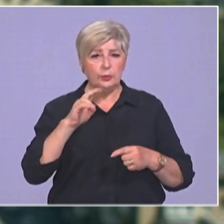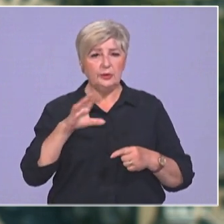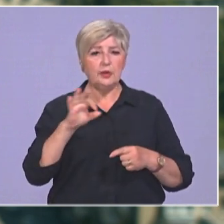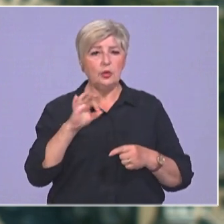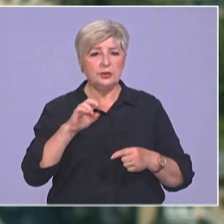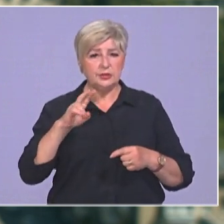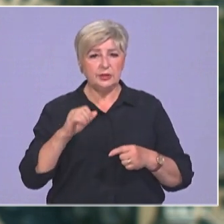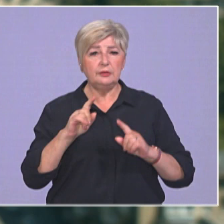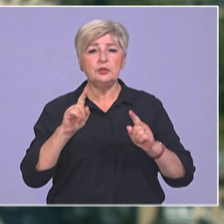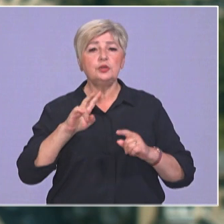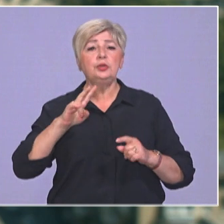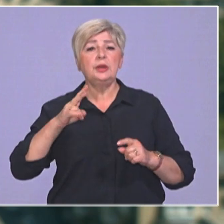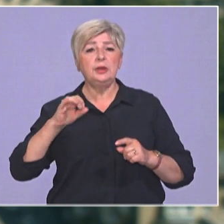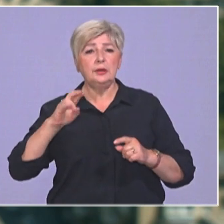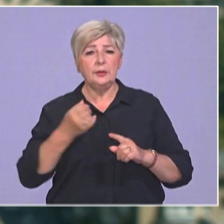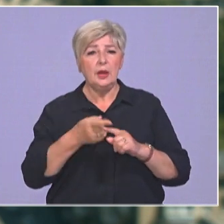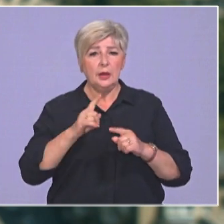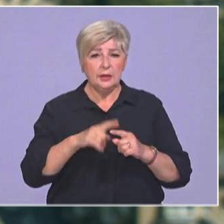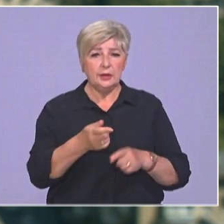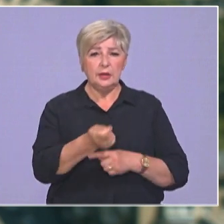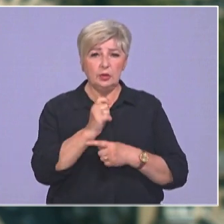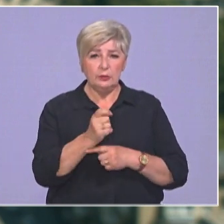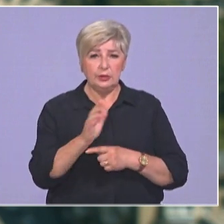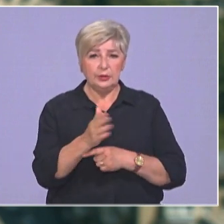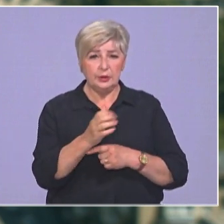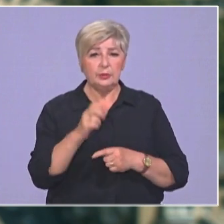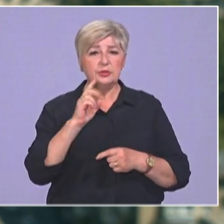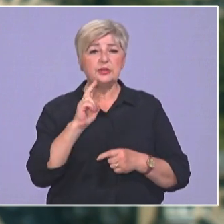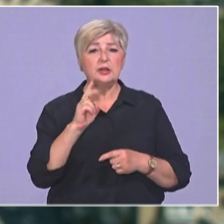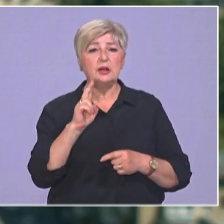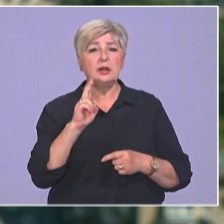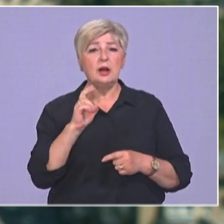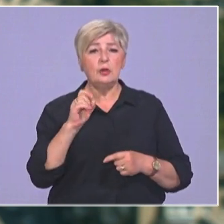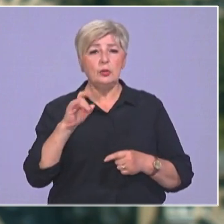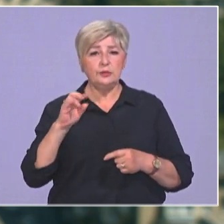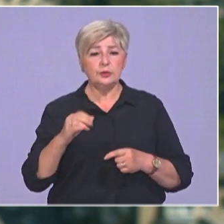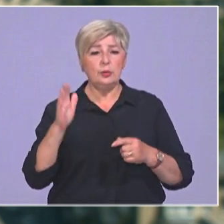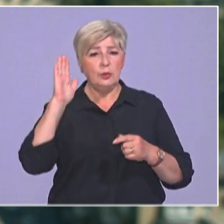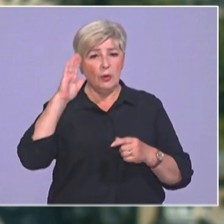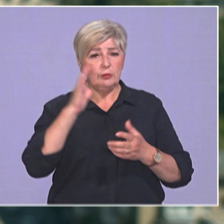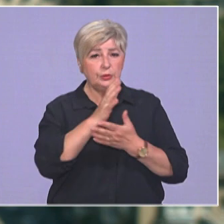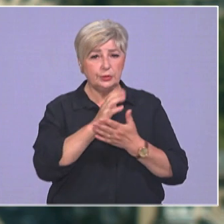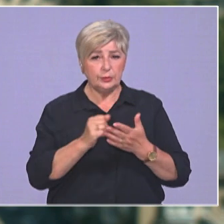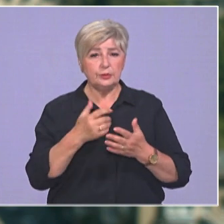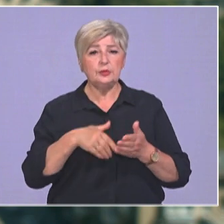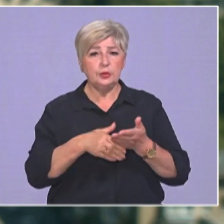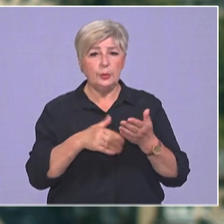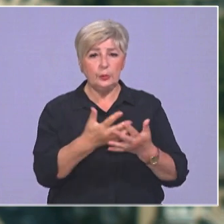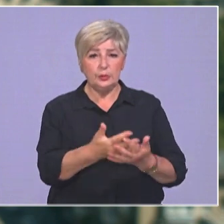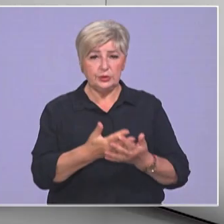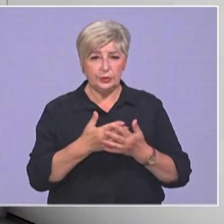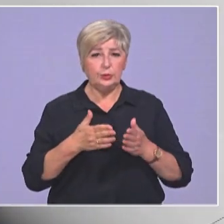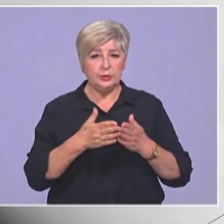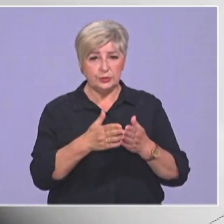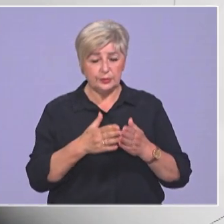Нікопольщині, які незаконно ловили рибу з Каховського водосховища за допомогою сіток та човна. Здобиччю чоловіків стали